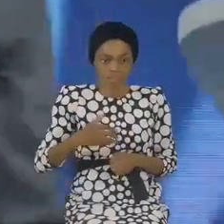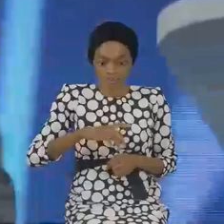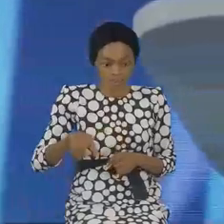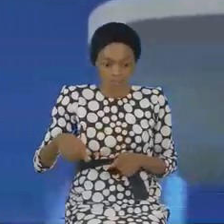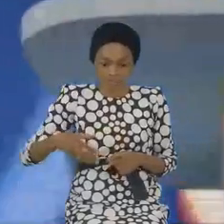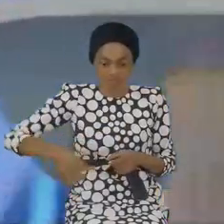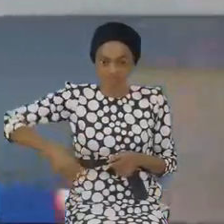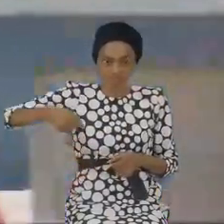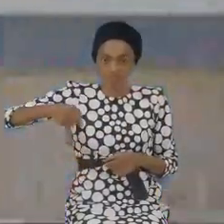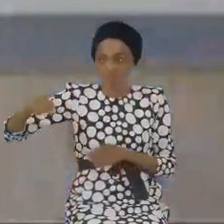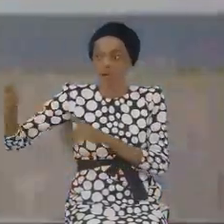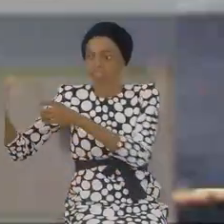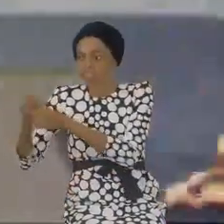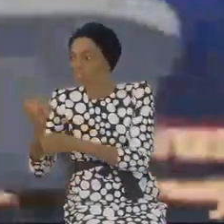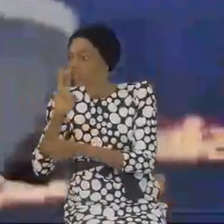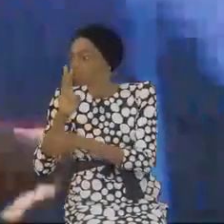et